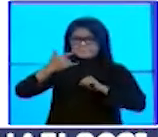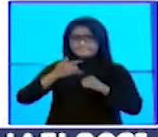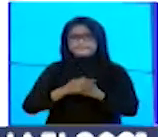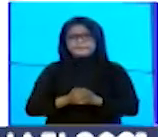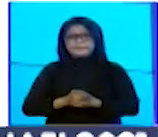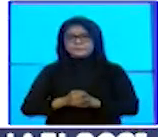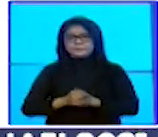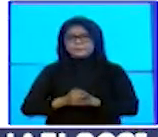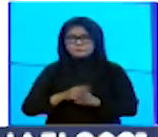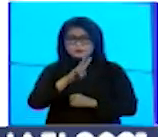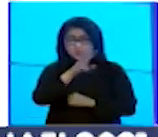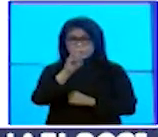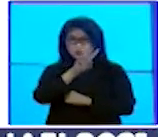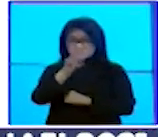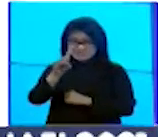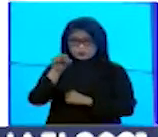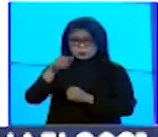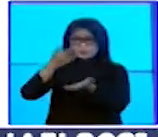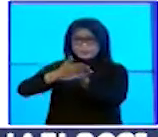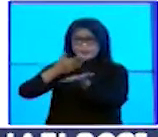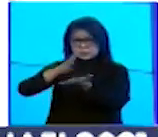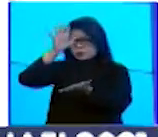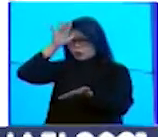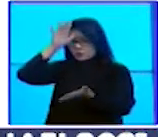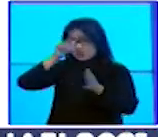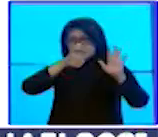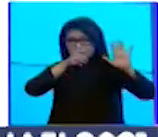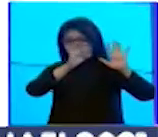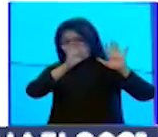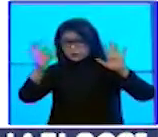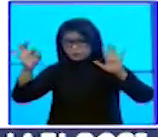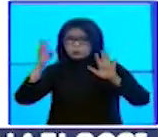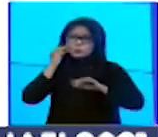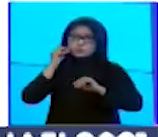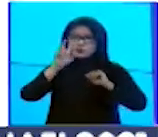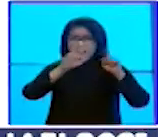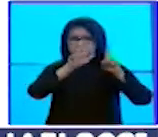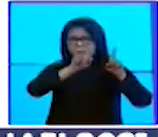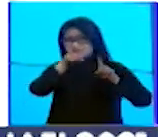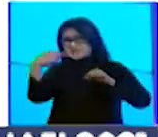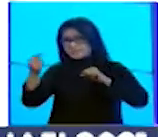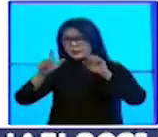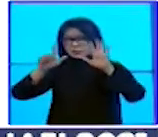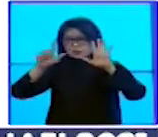Tahun 2021, kuota jemaah haji dibatasi menjadi 60.000 jemaah yang berusia 18 hingga 60